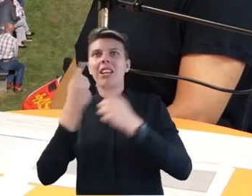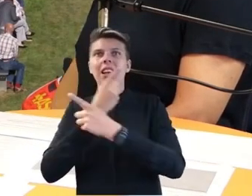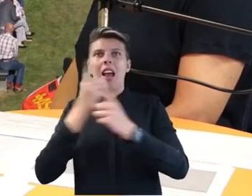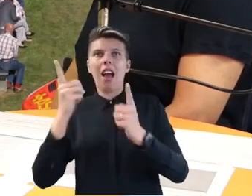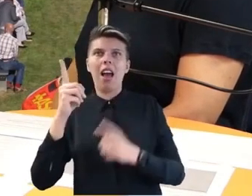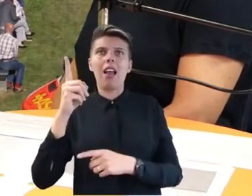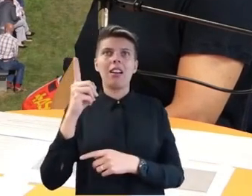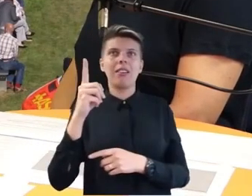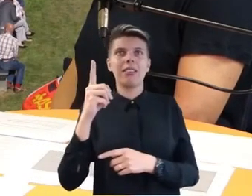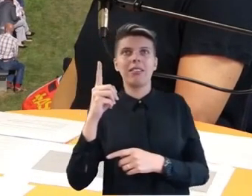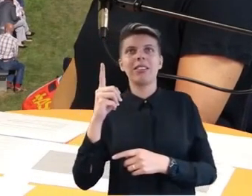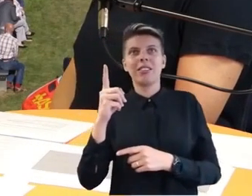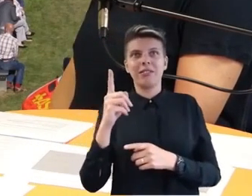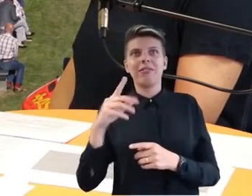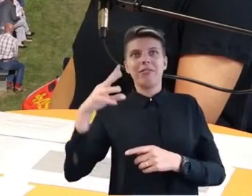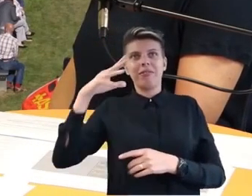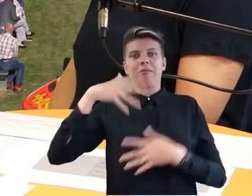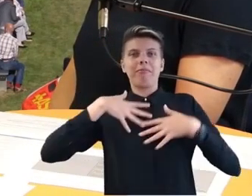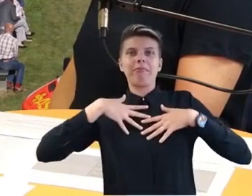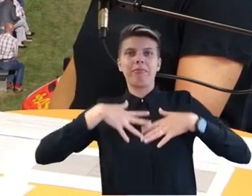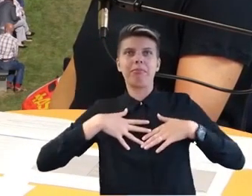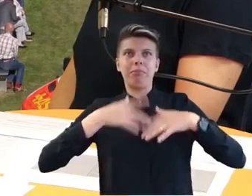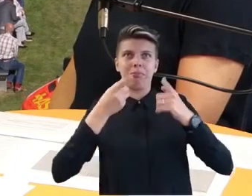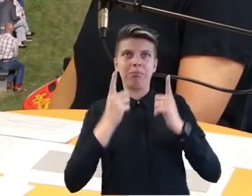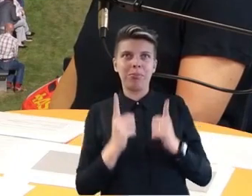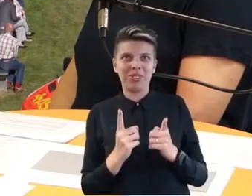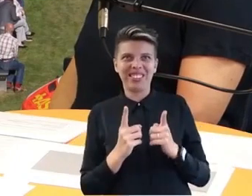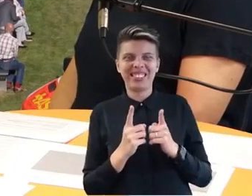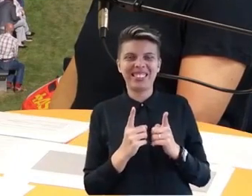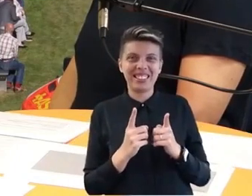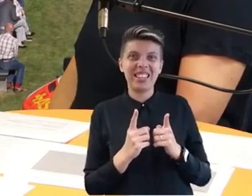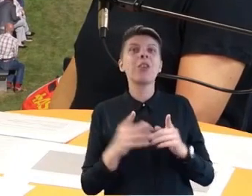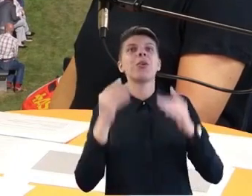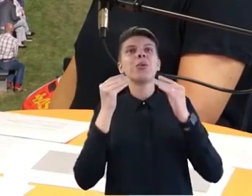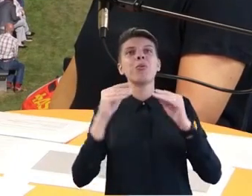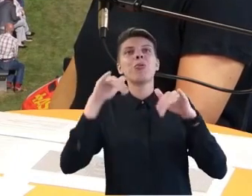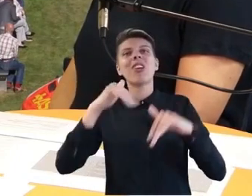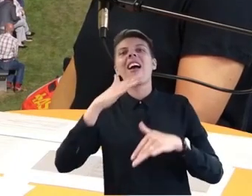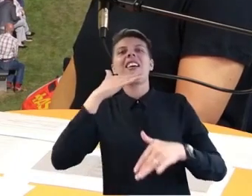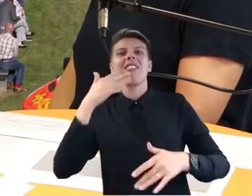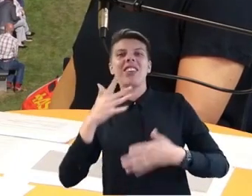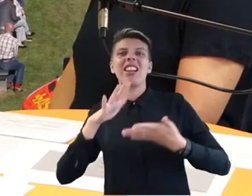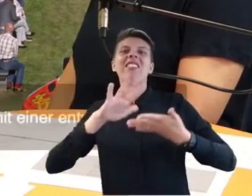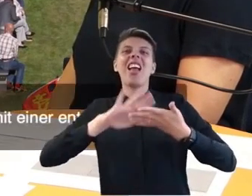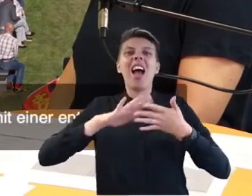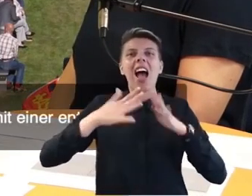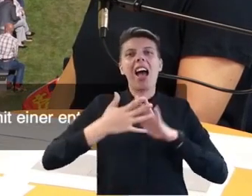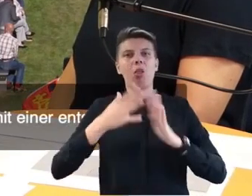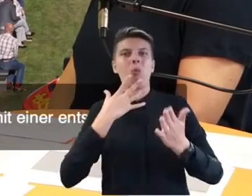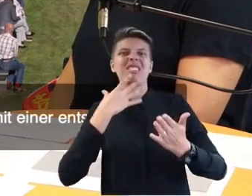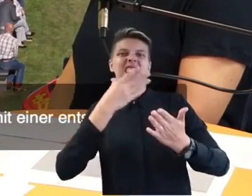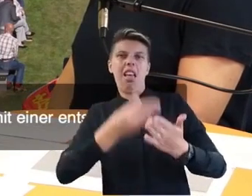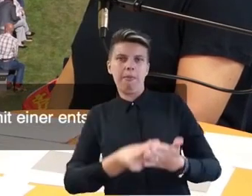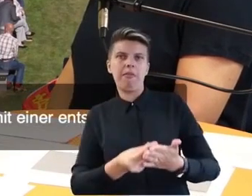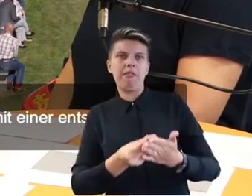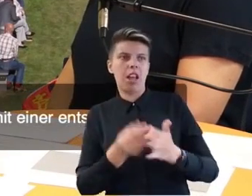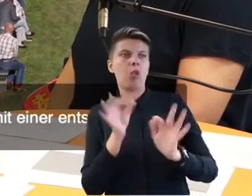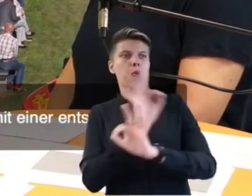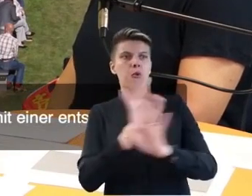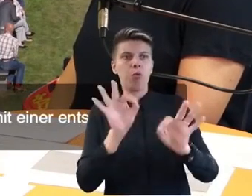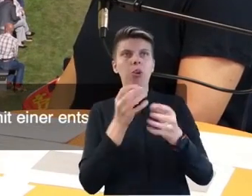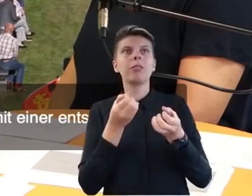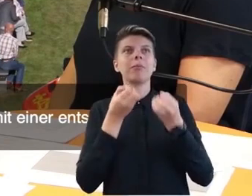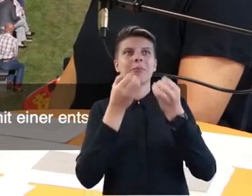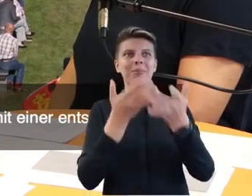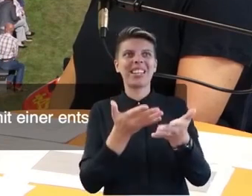in den warnmeldungen selber geben wir ja zum beispiel auch immer sehr viele handlungsempfehlungen den menschen mit auf den weg und